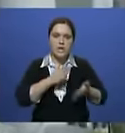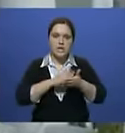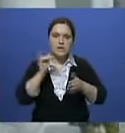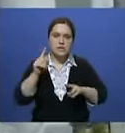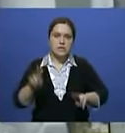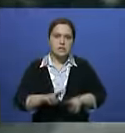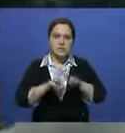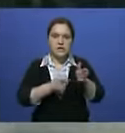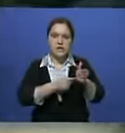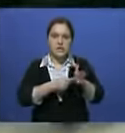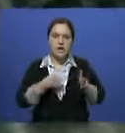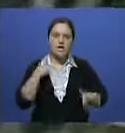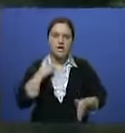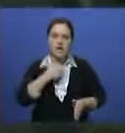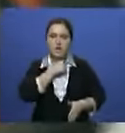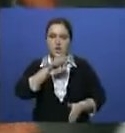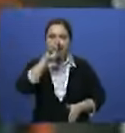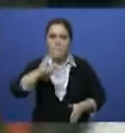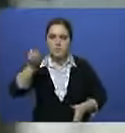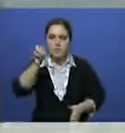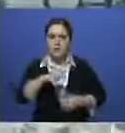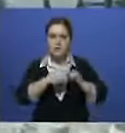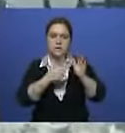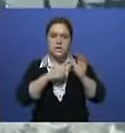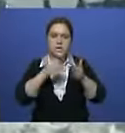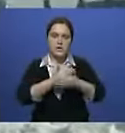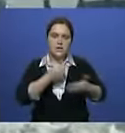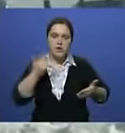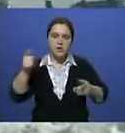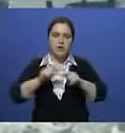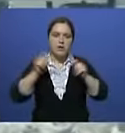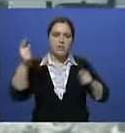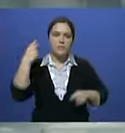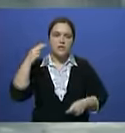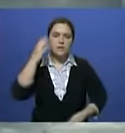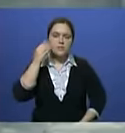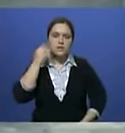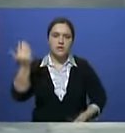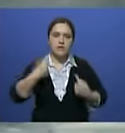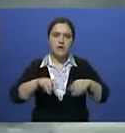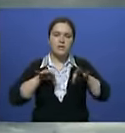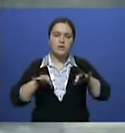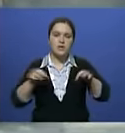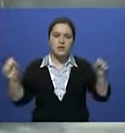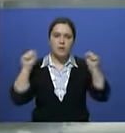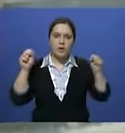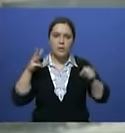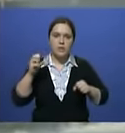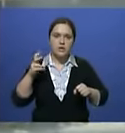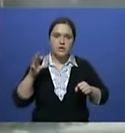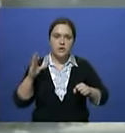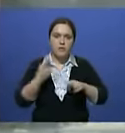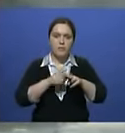приехали джиперы Астаны Караганды тал Кургана и Бишкека 18 лет назад её организовал первый президент Алматинской Федерации автоспорта Николай